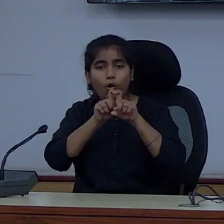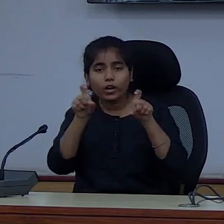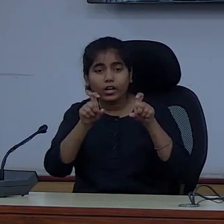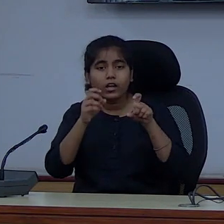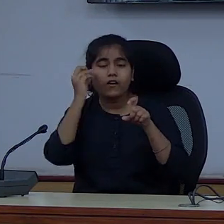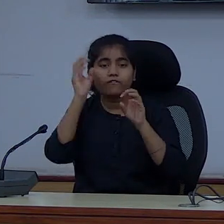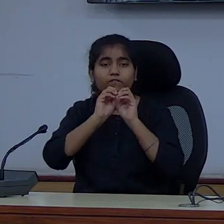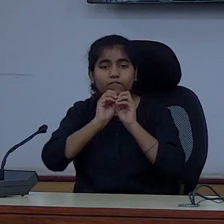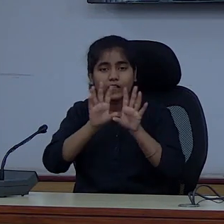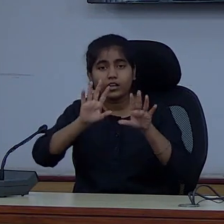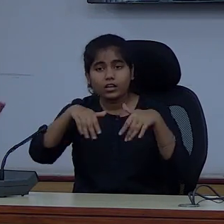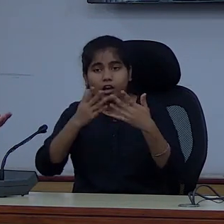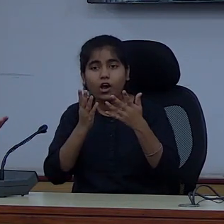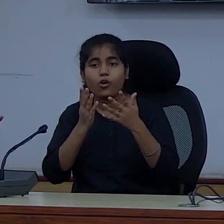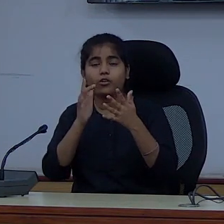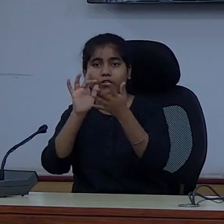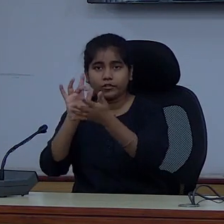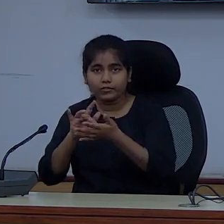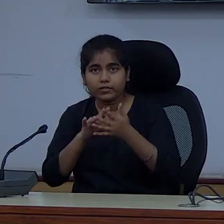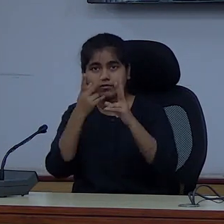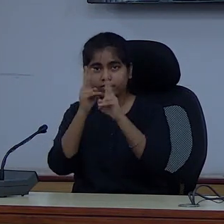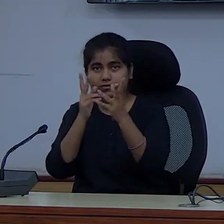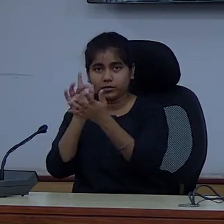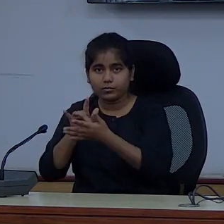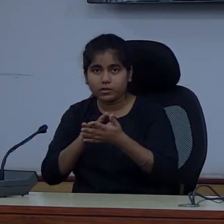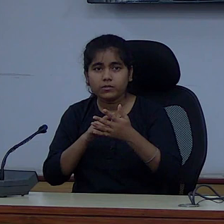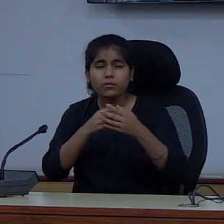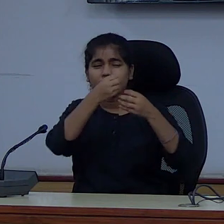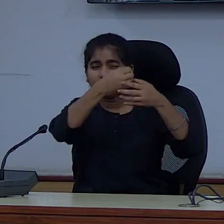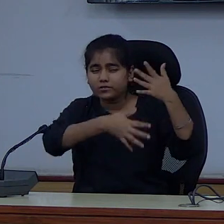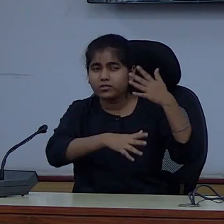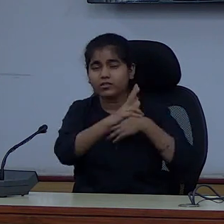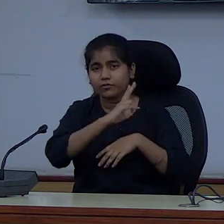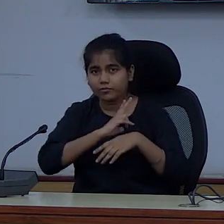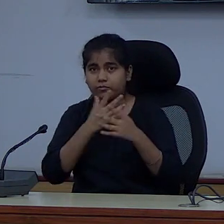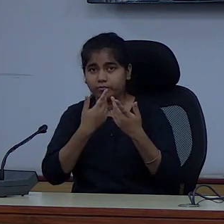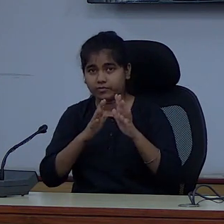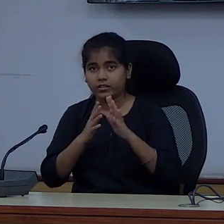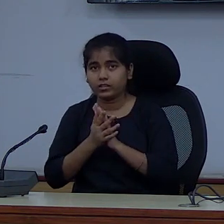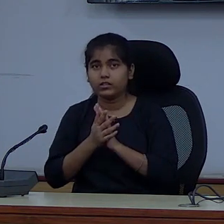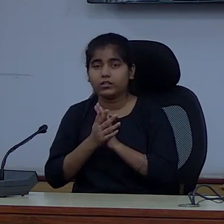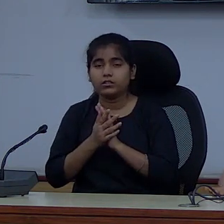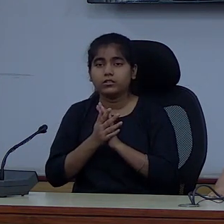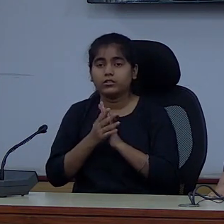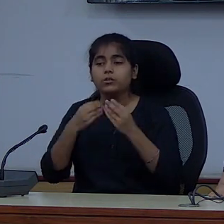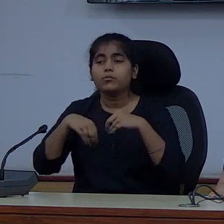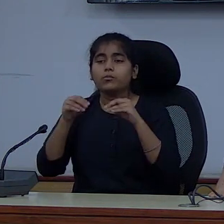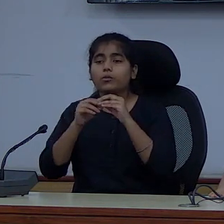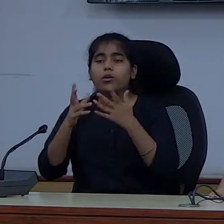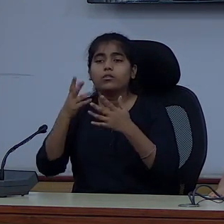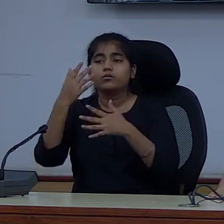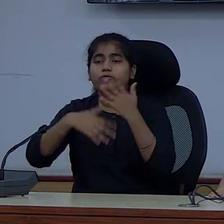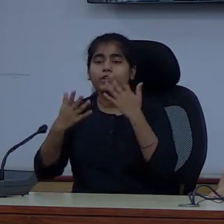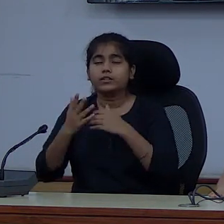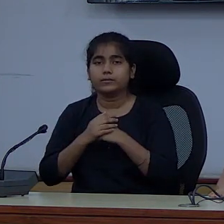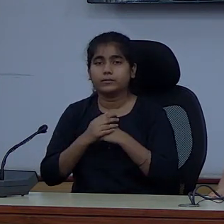भी करने की ज़रूरत है। तो सामान्य सी एक बात है कि और किन अच्छे तरीकों से इसको हम बढ़ावा दे सकते हैं, या फिर कौन से ऐसे सेक्टर्स हैं, यद्यपि आपने